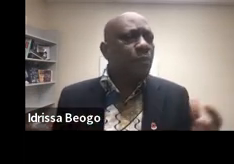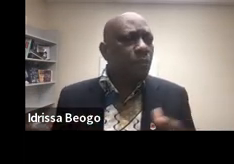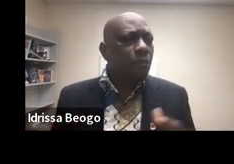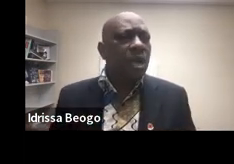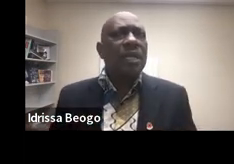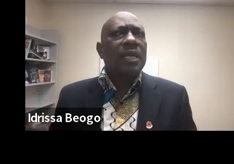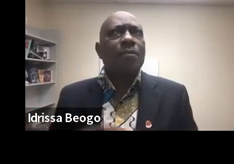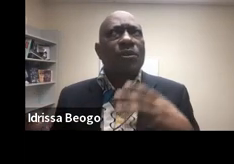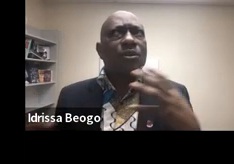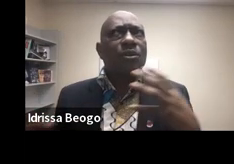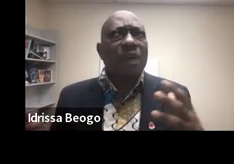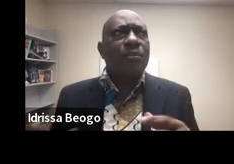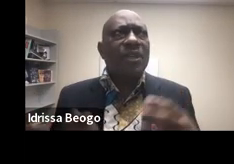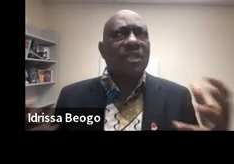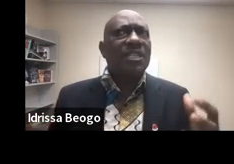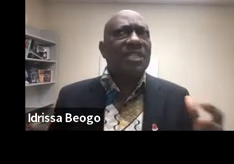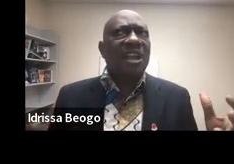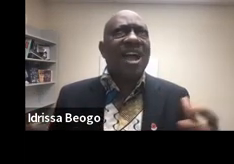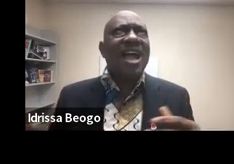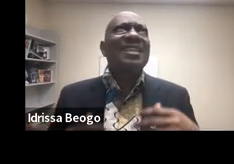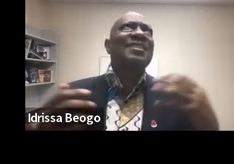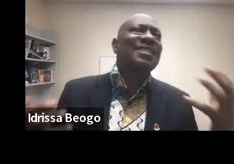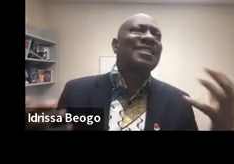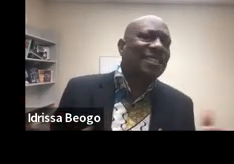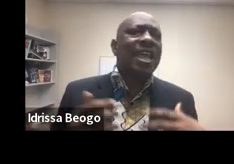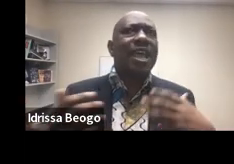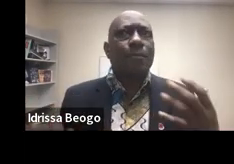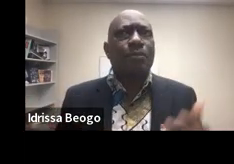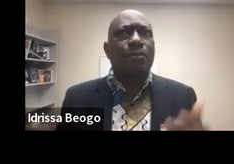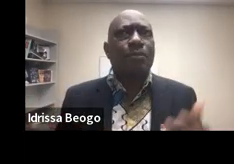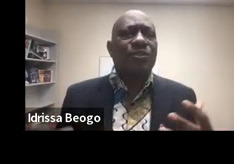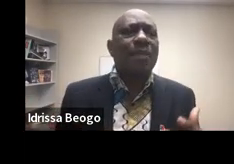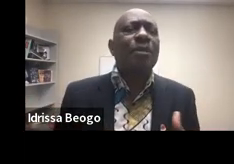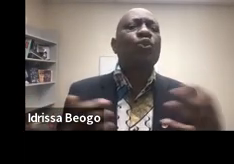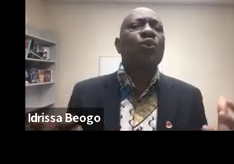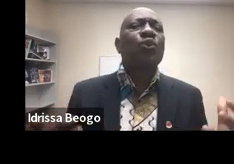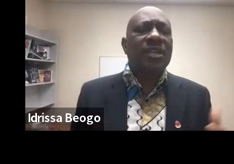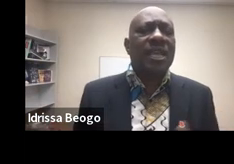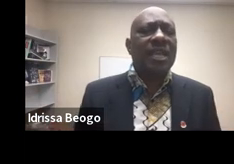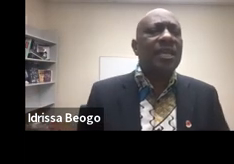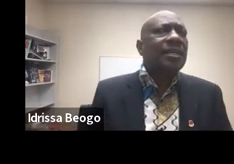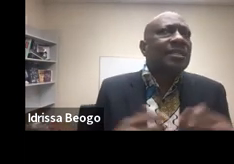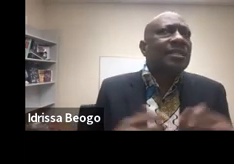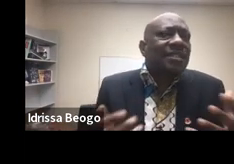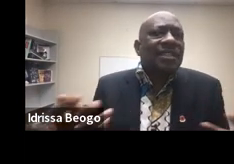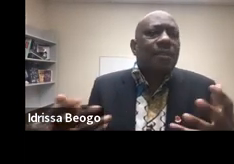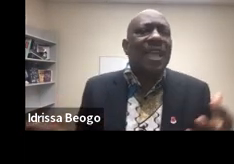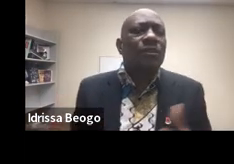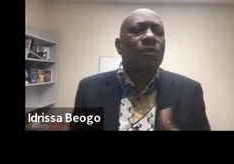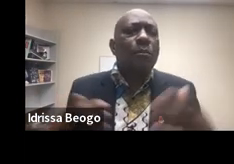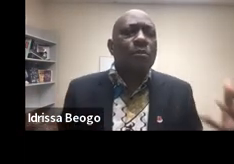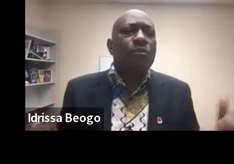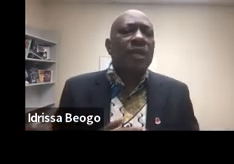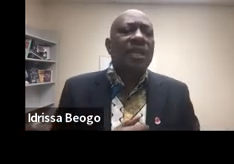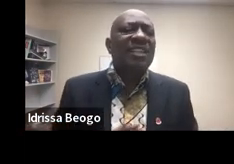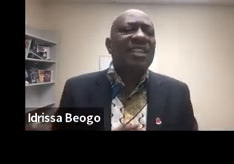un surpeuplement et malheureusement, le personnel qui y travaille, c'est un personnel pas toujours régulier. Ça